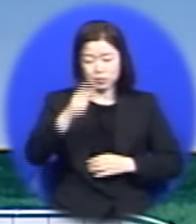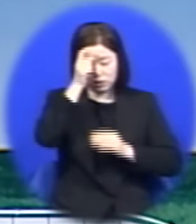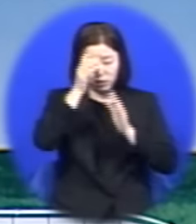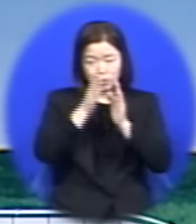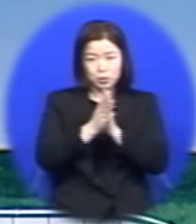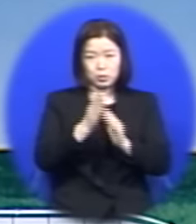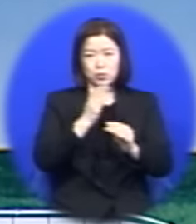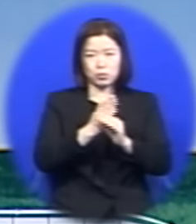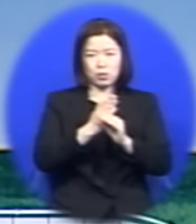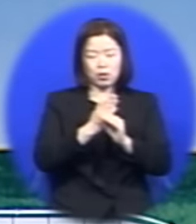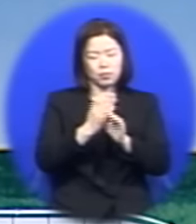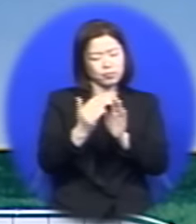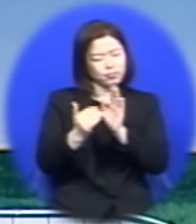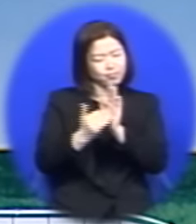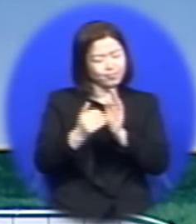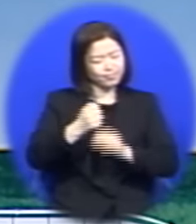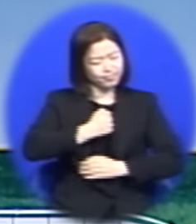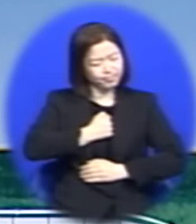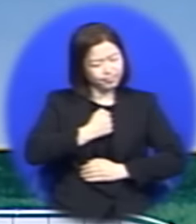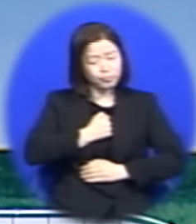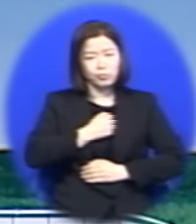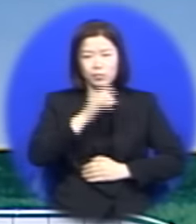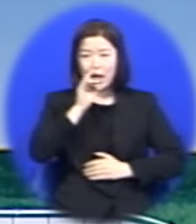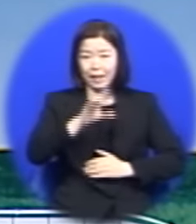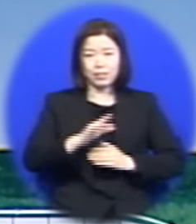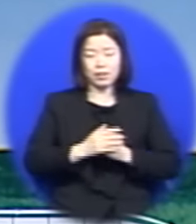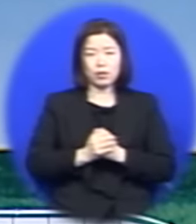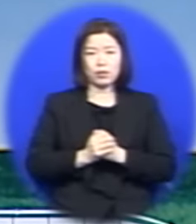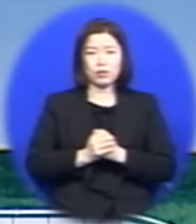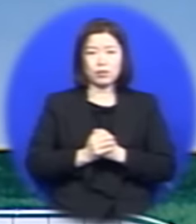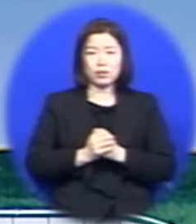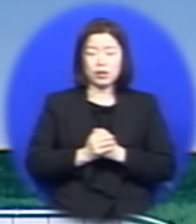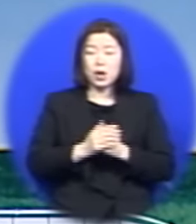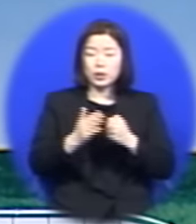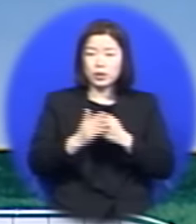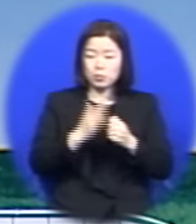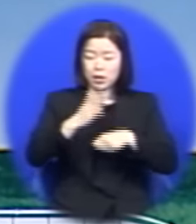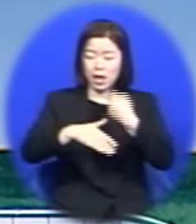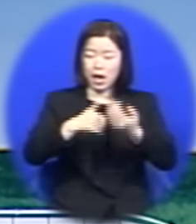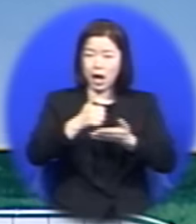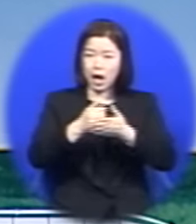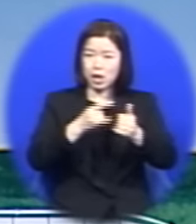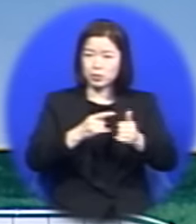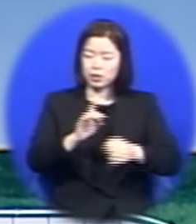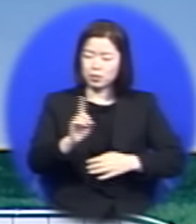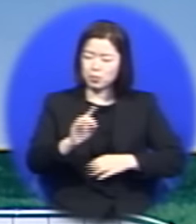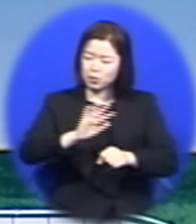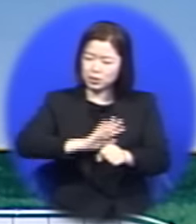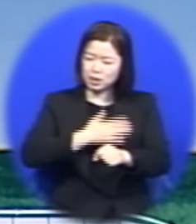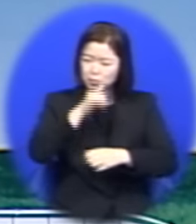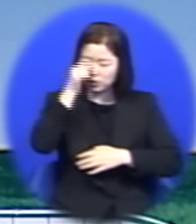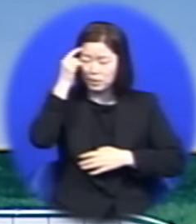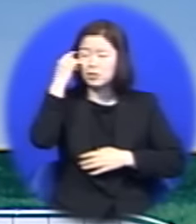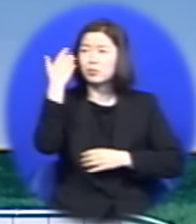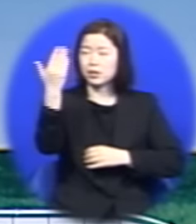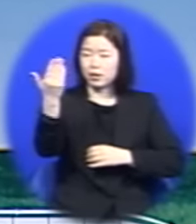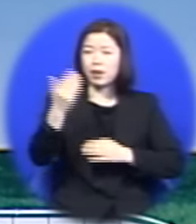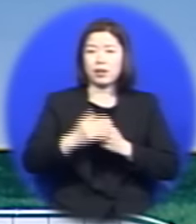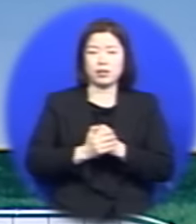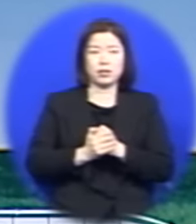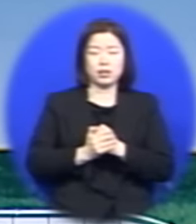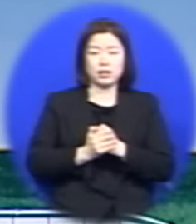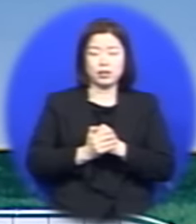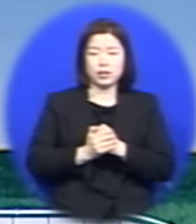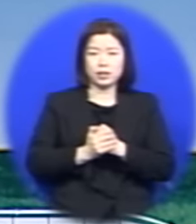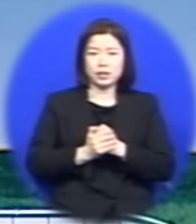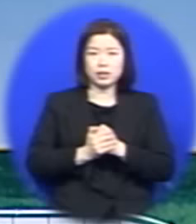기도가 막힌 것을 알았습니다. 기도가 안 되는 거예요. 그래서 하나님께 제가 뭘 잘못한 것이 있습니까? 라고 물었을